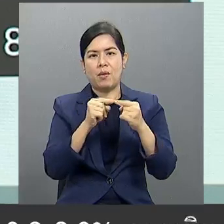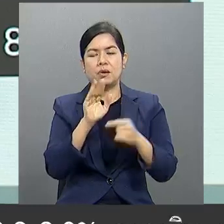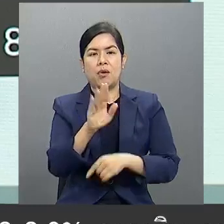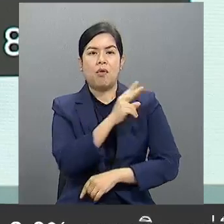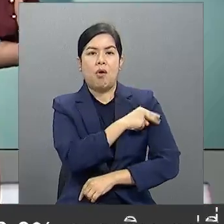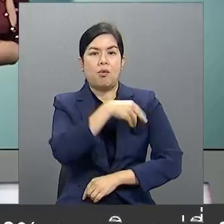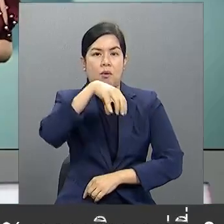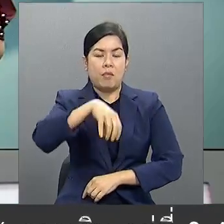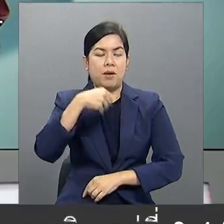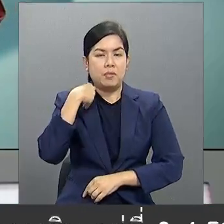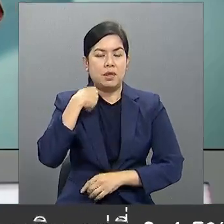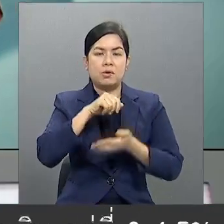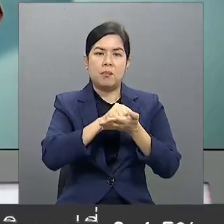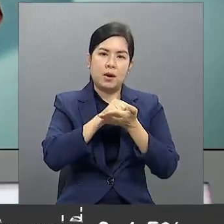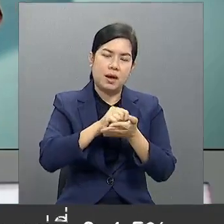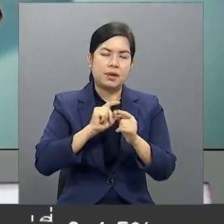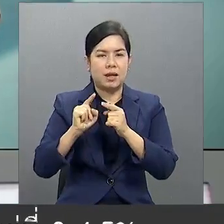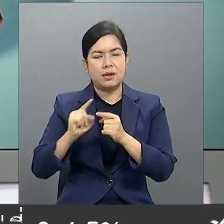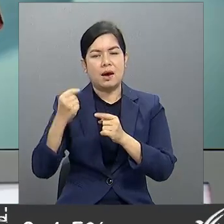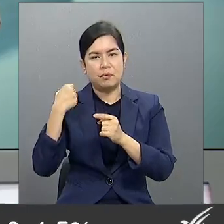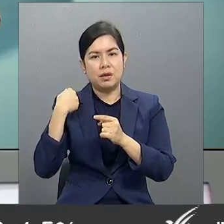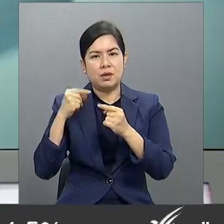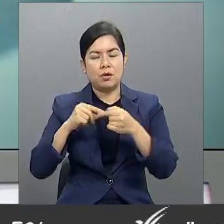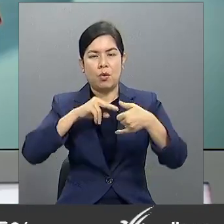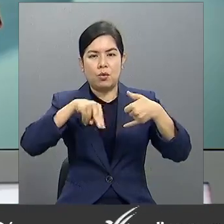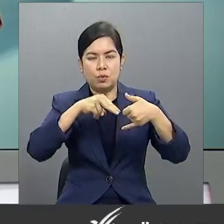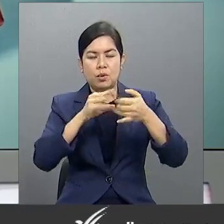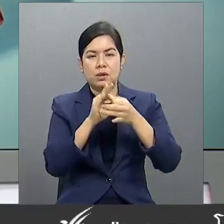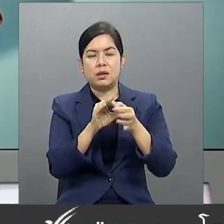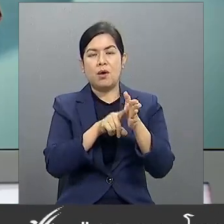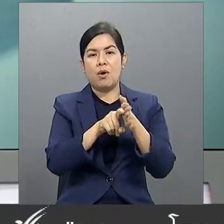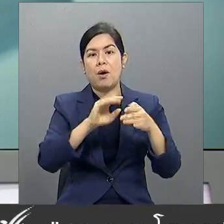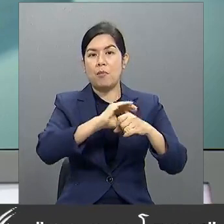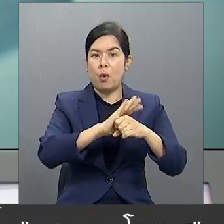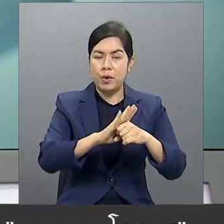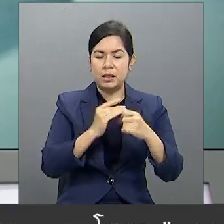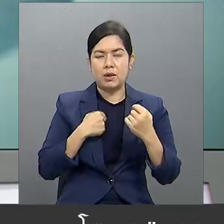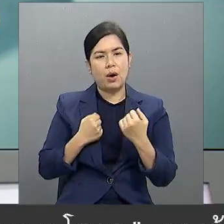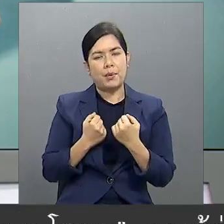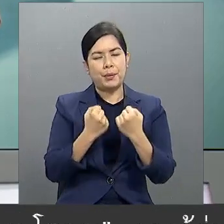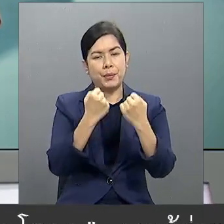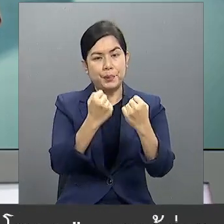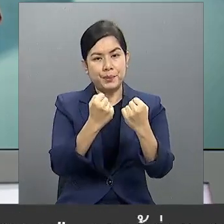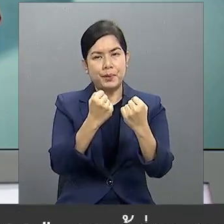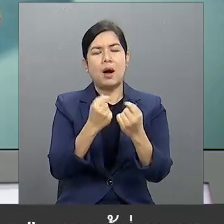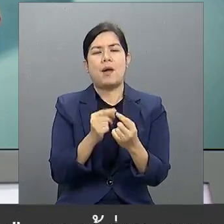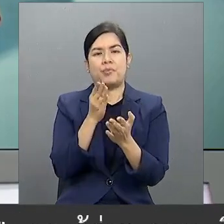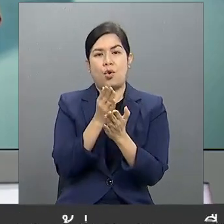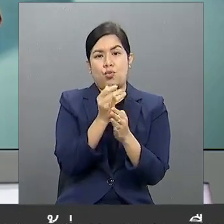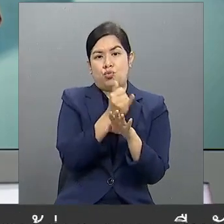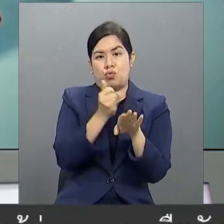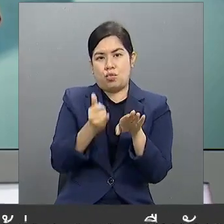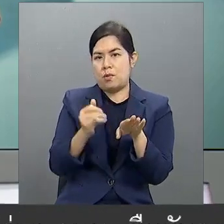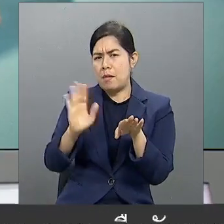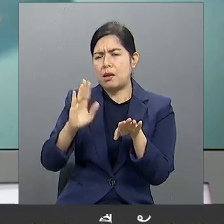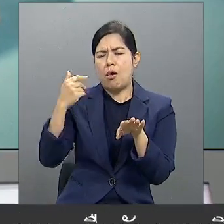การอื่นๆนะคะตรวจโควิด-19ถึงรถเลยเปิดกระจกลงมาไม่ต้องลงจากรถนะคะหรือบางโรงพยาบาลจัดชุดคิ